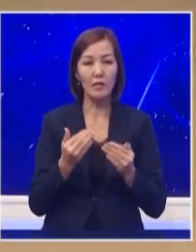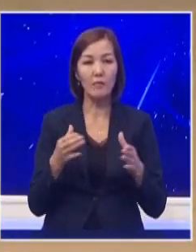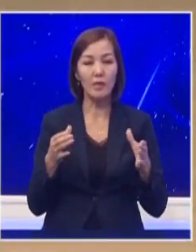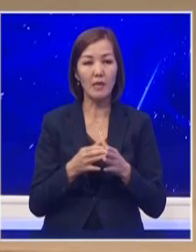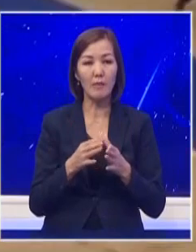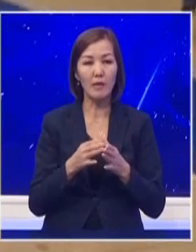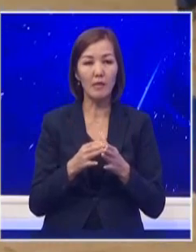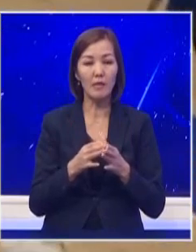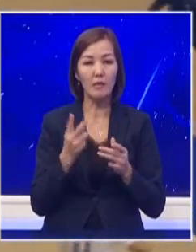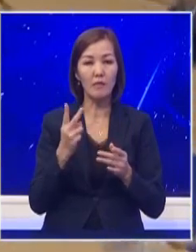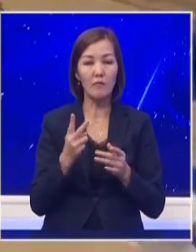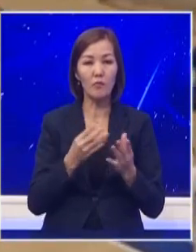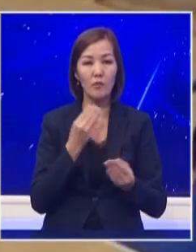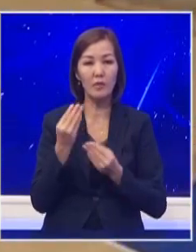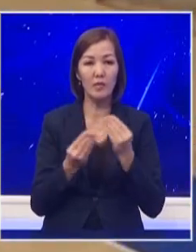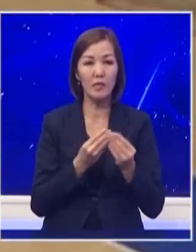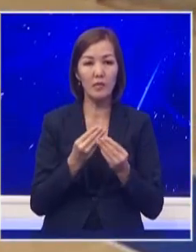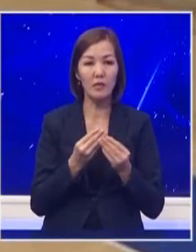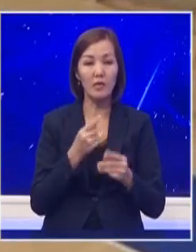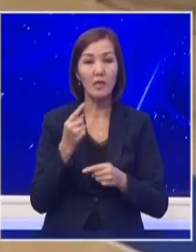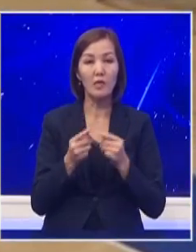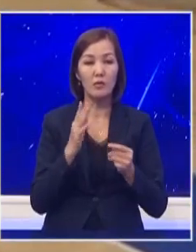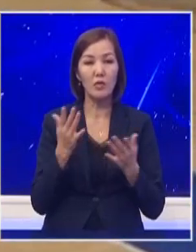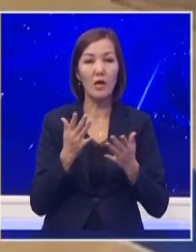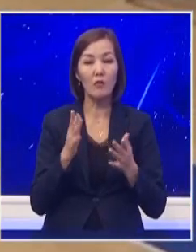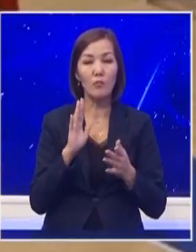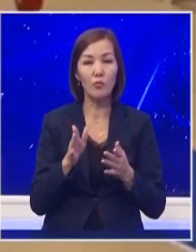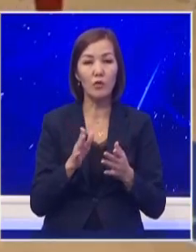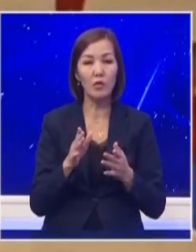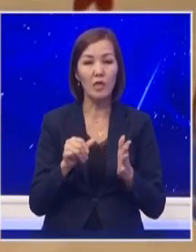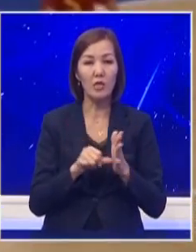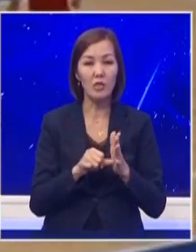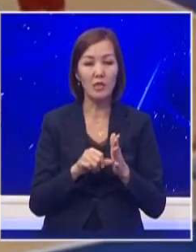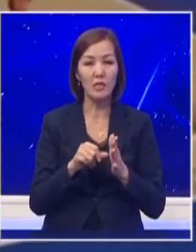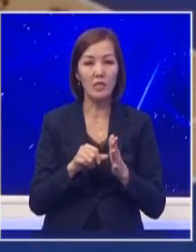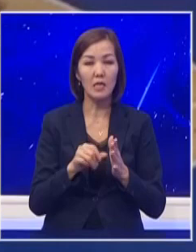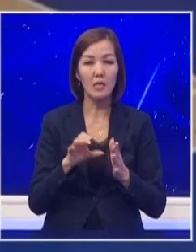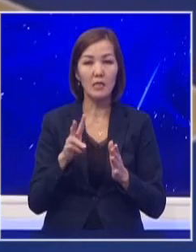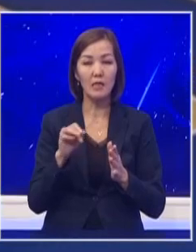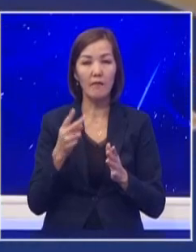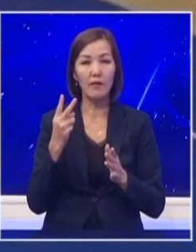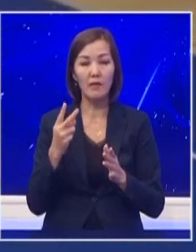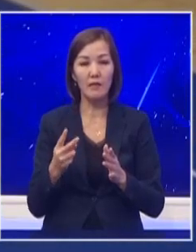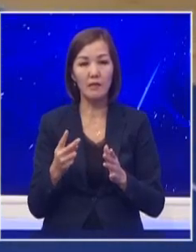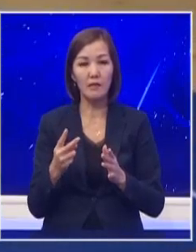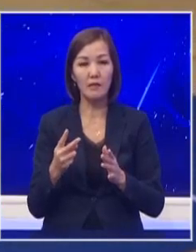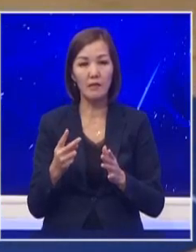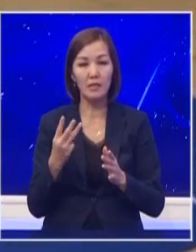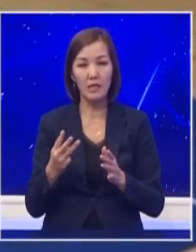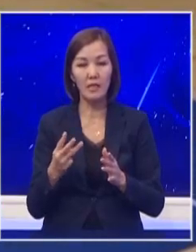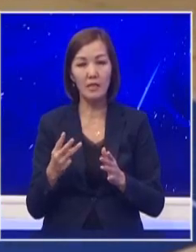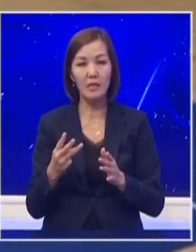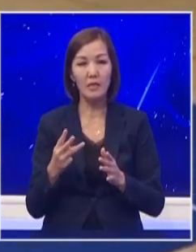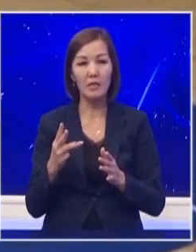команд в группе после двух сыгранных матчах выглядит следующим образом Казахстан 6 очков Словения три очка Черногория ноль